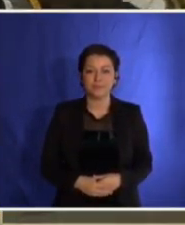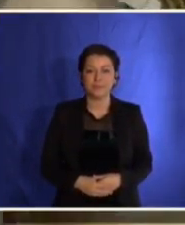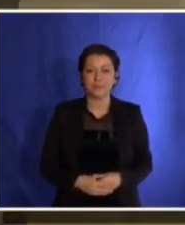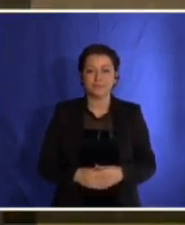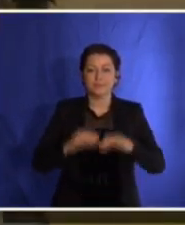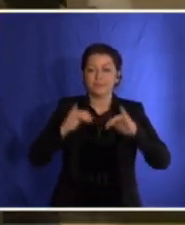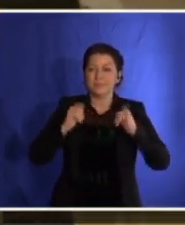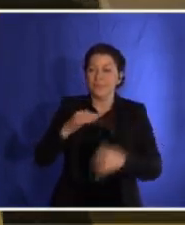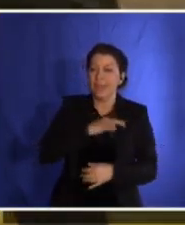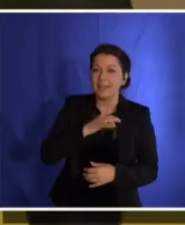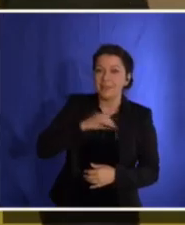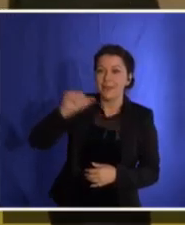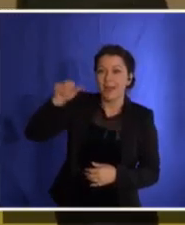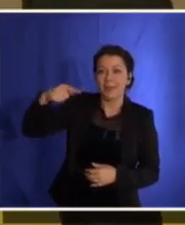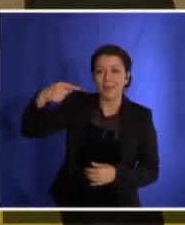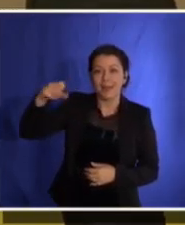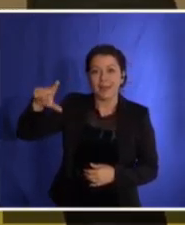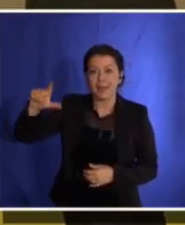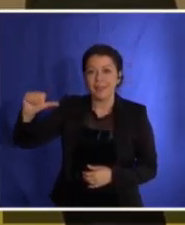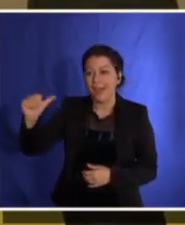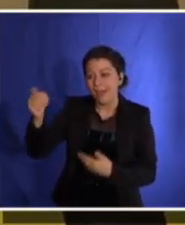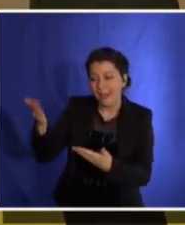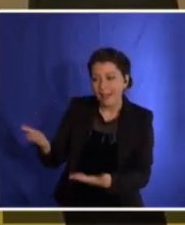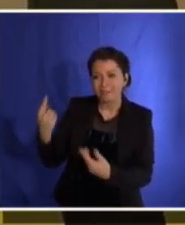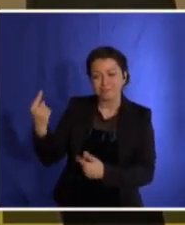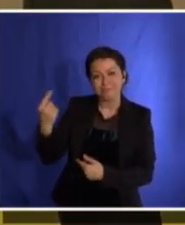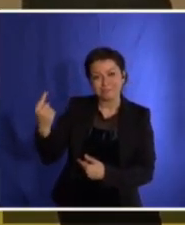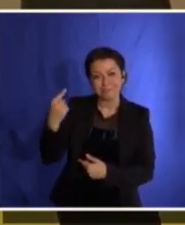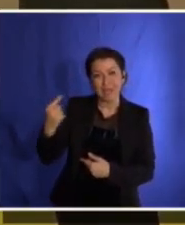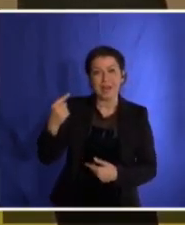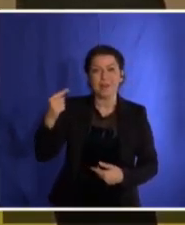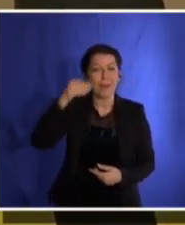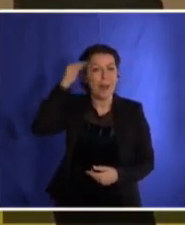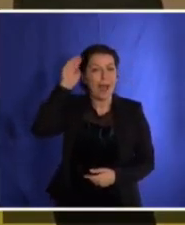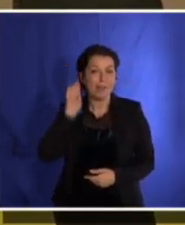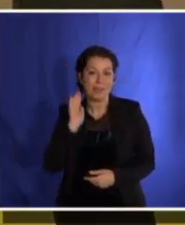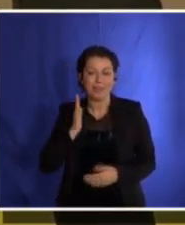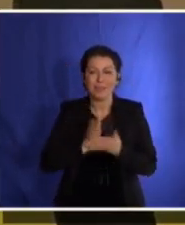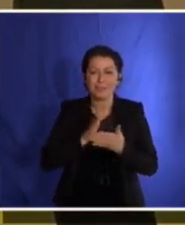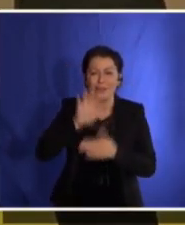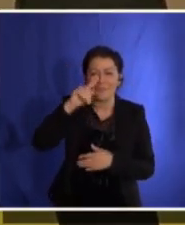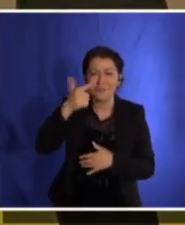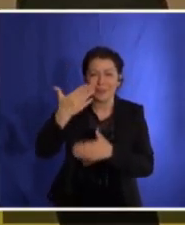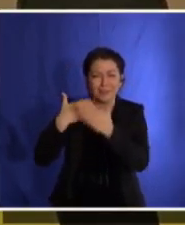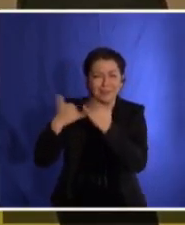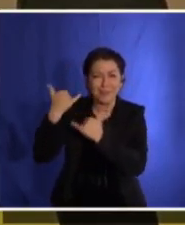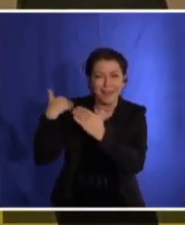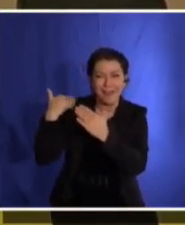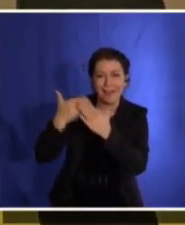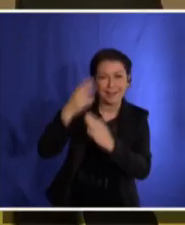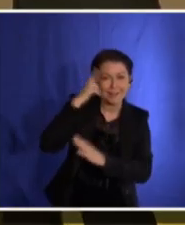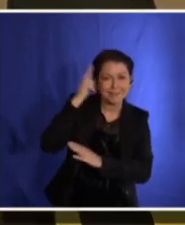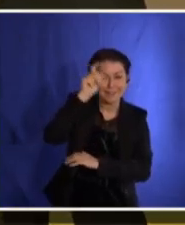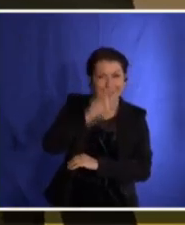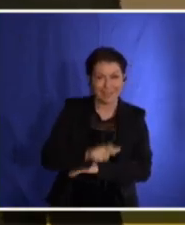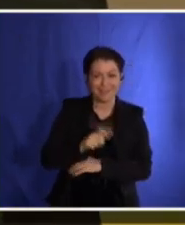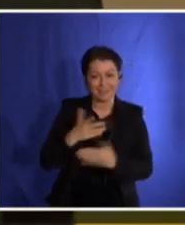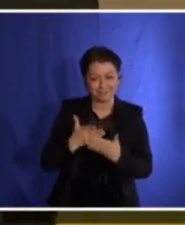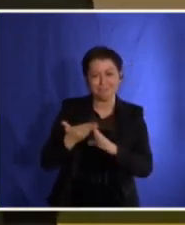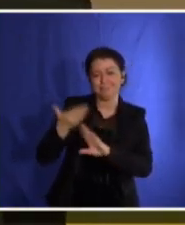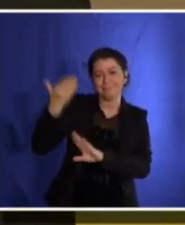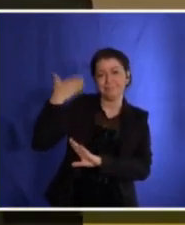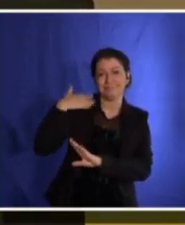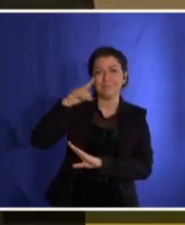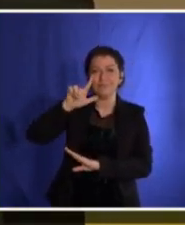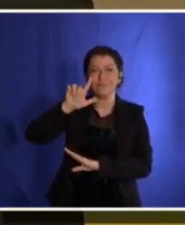Ja, liebe Angela, du kennst Hanni Mikl-Leitner seit 25 Jahren. Vor 25 Jahren habt ihr